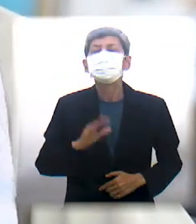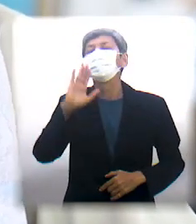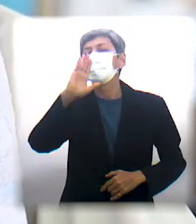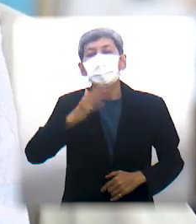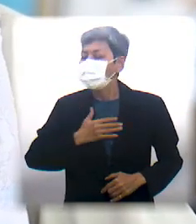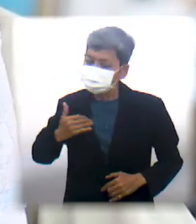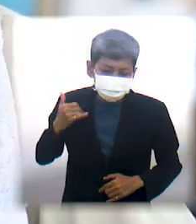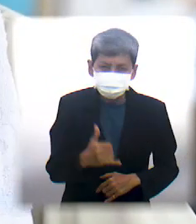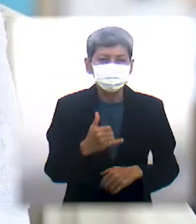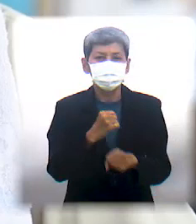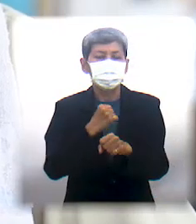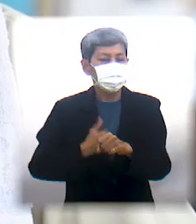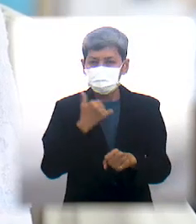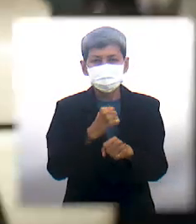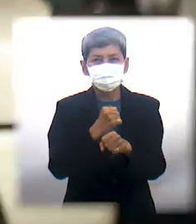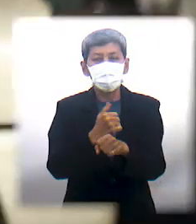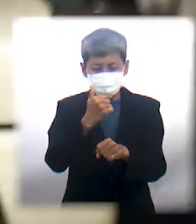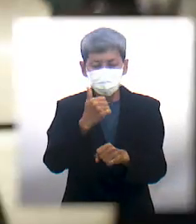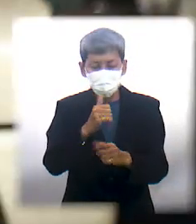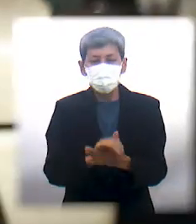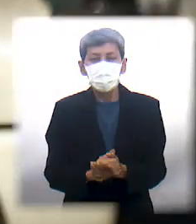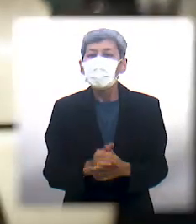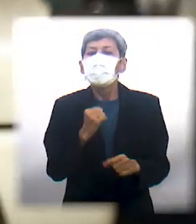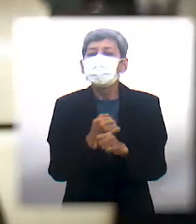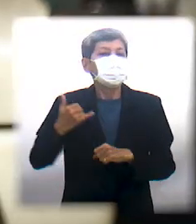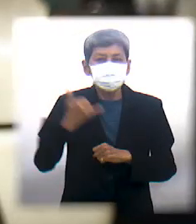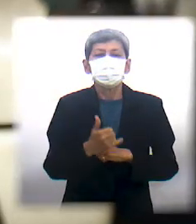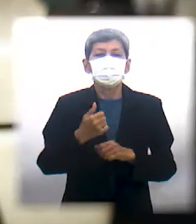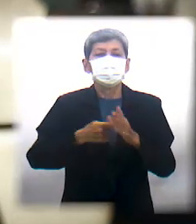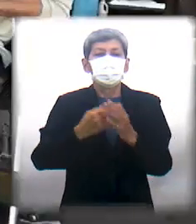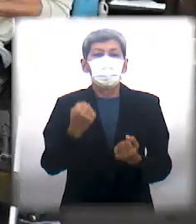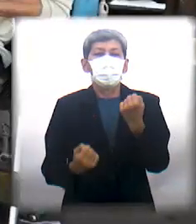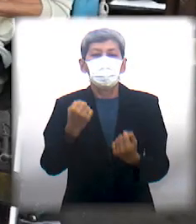ยงานเห็นงานเลยดีกว่า ก็เลยมาอู่เลย ใช่ครับ